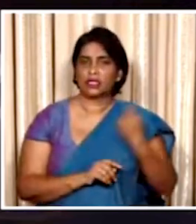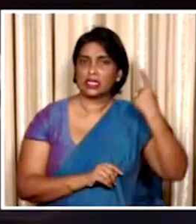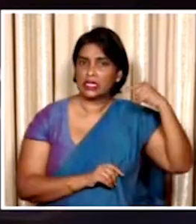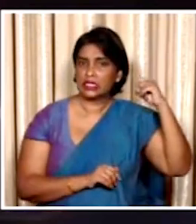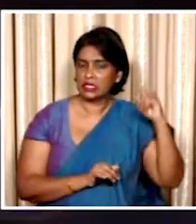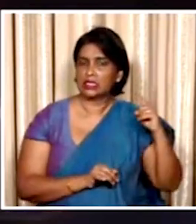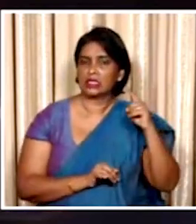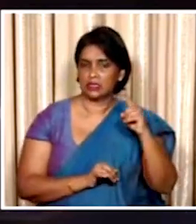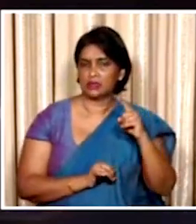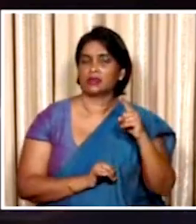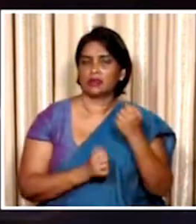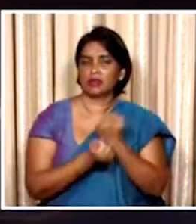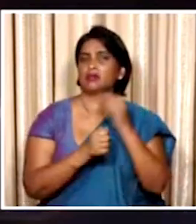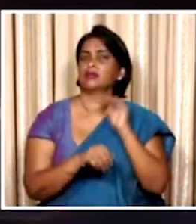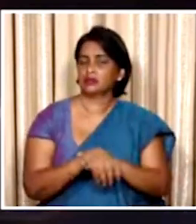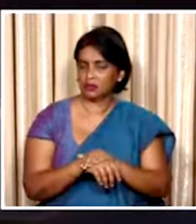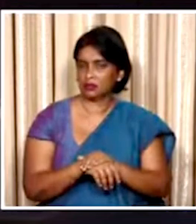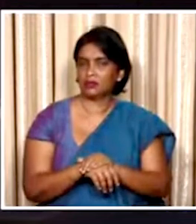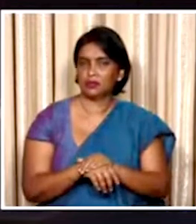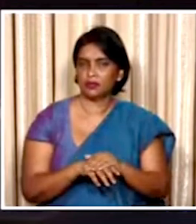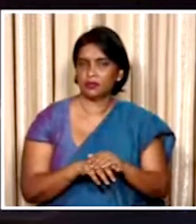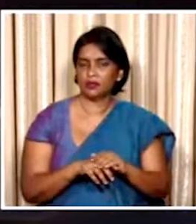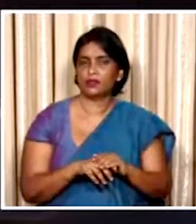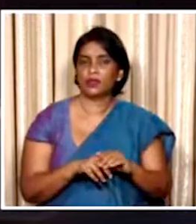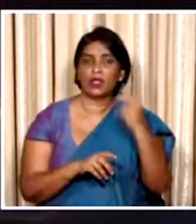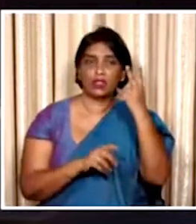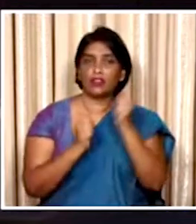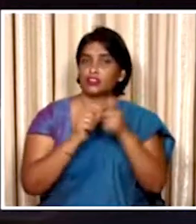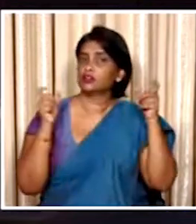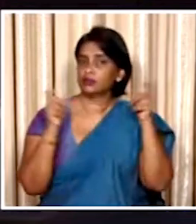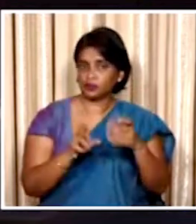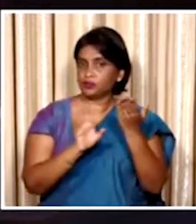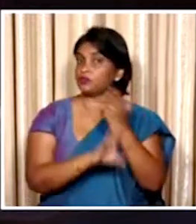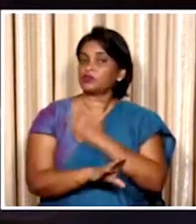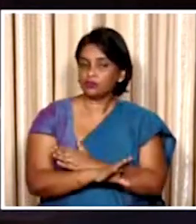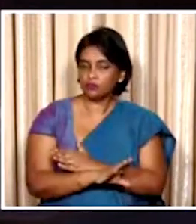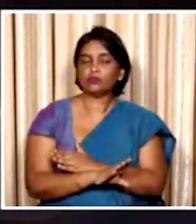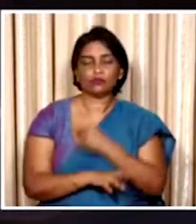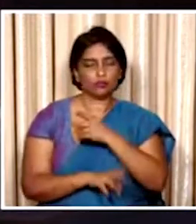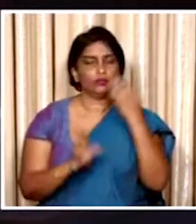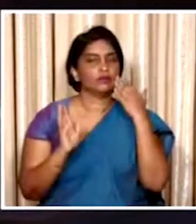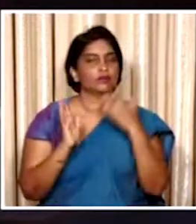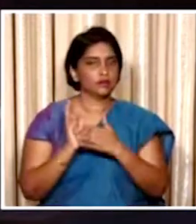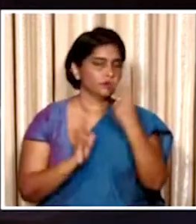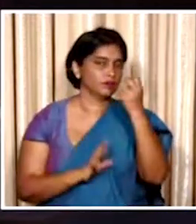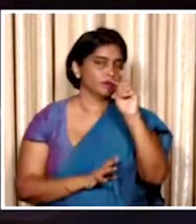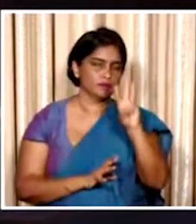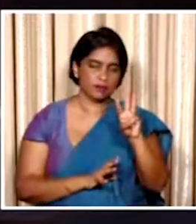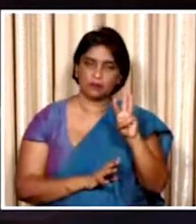තමයි එක්කෙනෙක්ව අතරංගුර අරන්ති හමු දෙන්නෙක්ගේ වැඩ තහනම් කරලා තියෙනවා ඊට කලින් ඒතර මේ පිළිබඳව